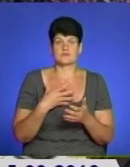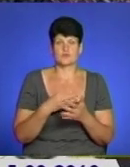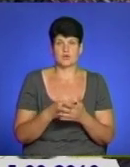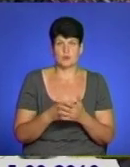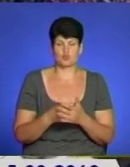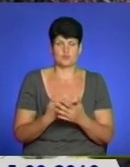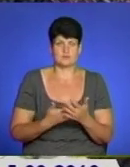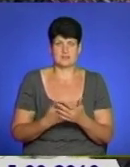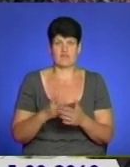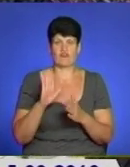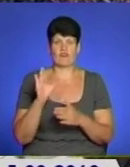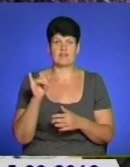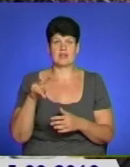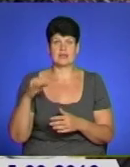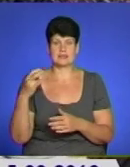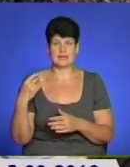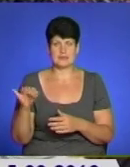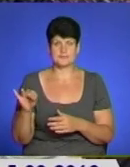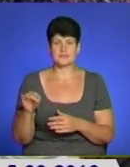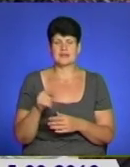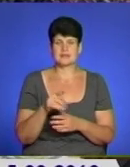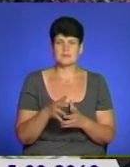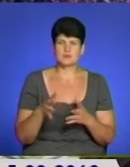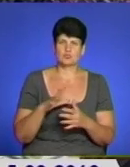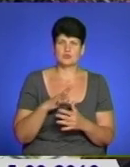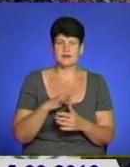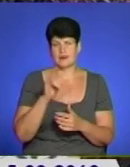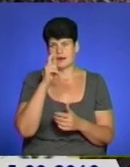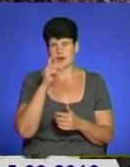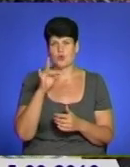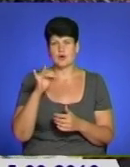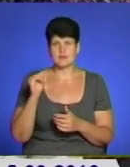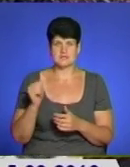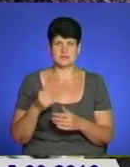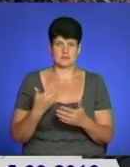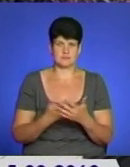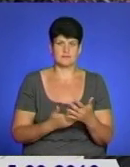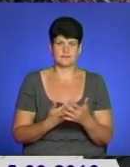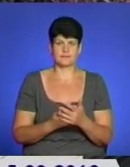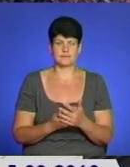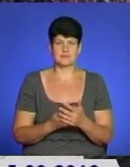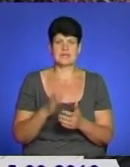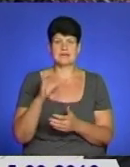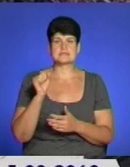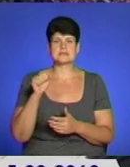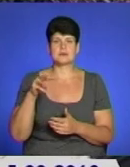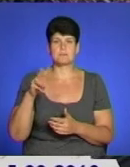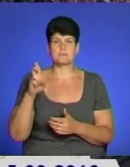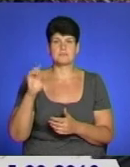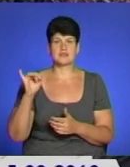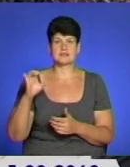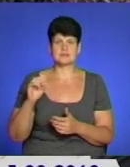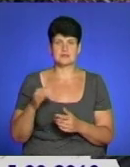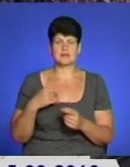вільному. Там переважно були борці греко-римського стилю і самбісти. З ними,